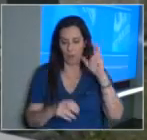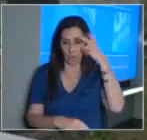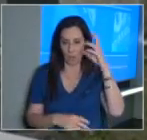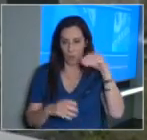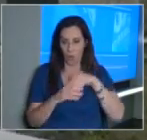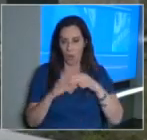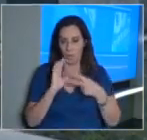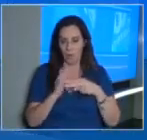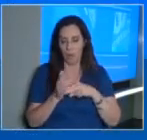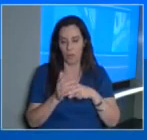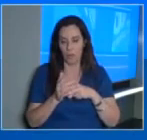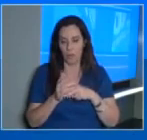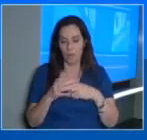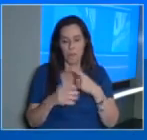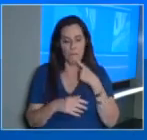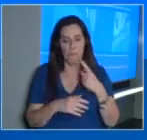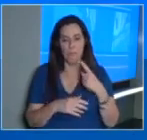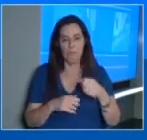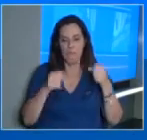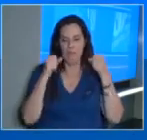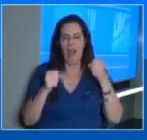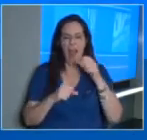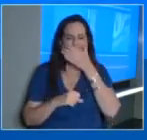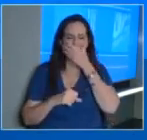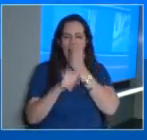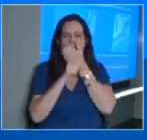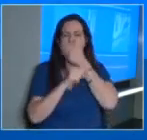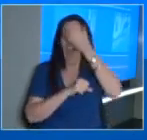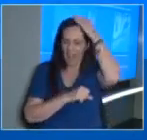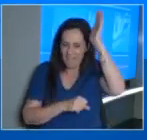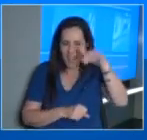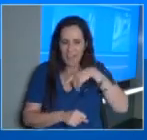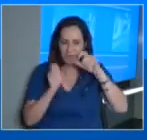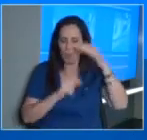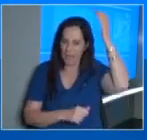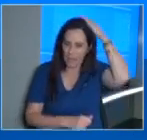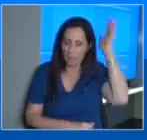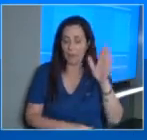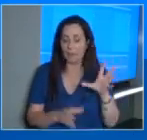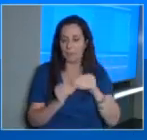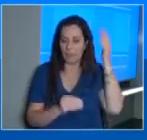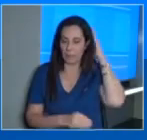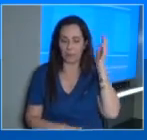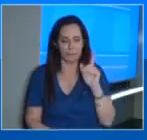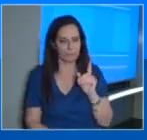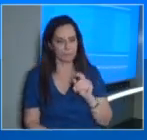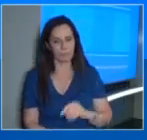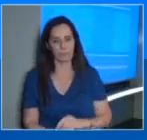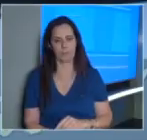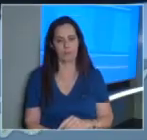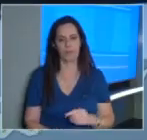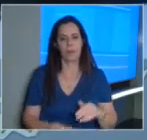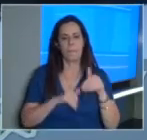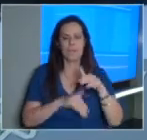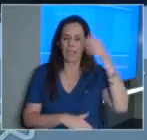הגרמנית, כולל בפוליטיקה, התאחדו וקראו להפגנה של חבישת כיפות, ואנשים הלכו באופן הפגנתי עם כיפה על הראש, כדי להראות,